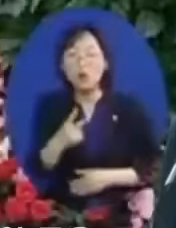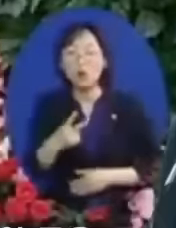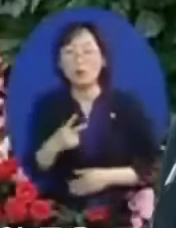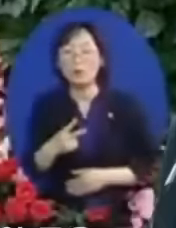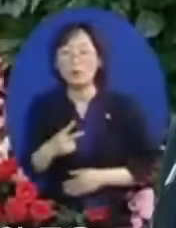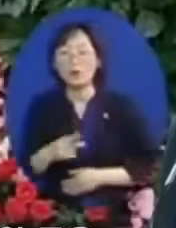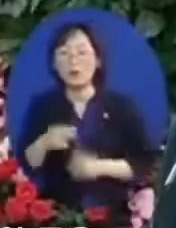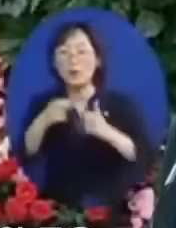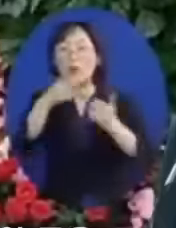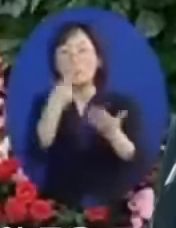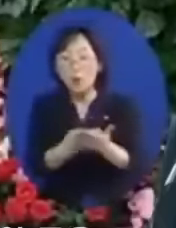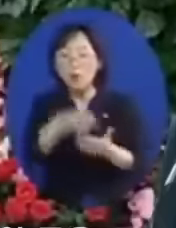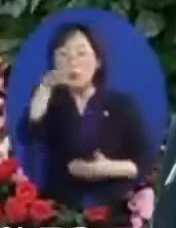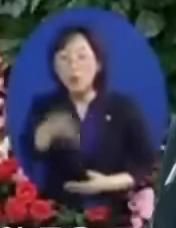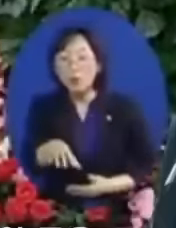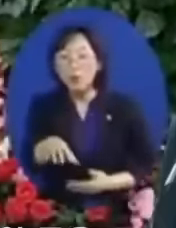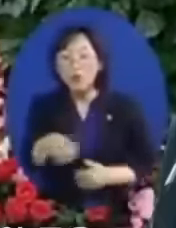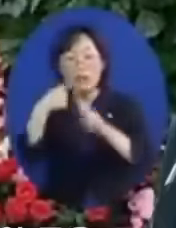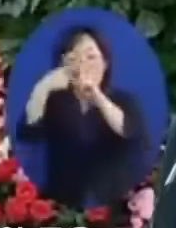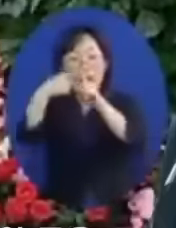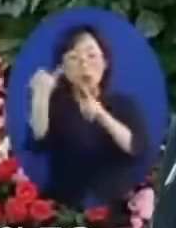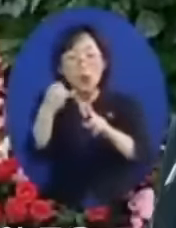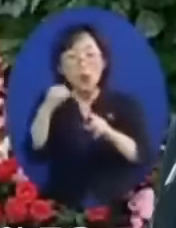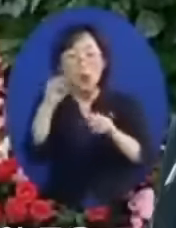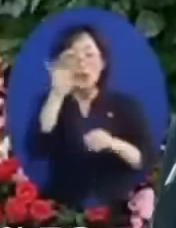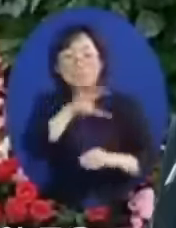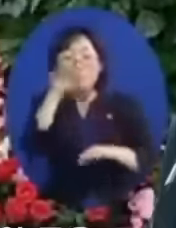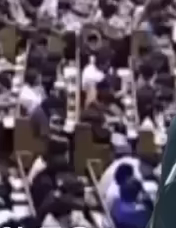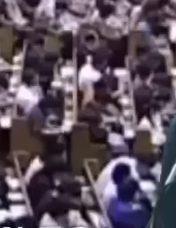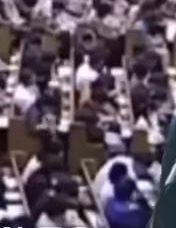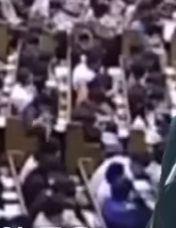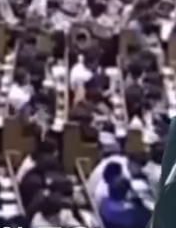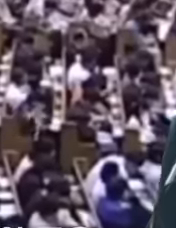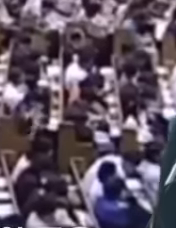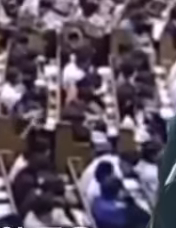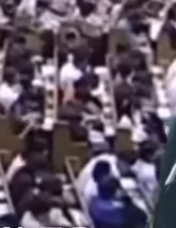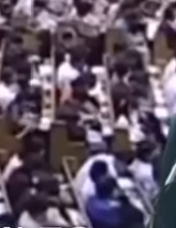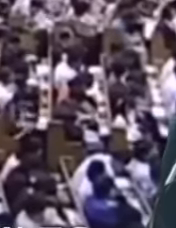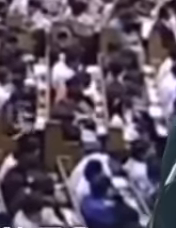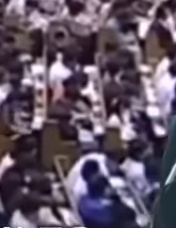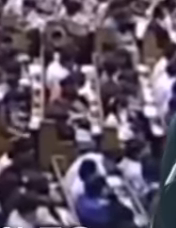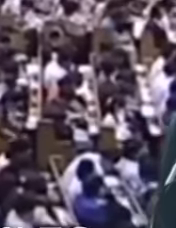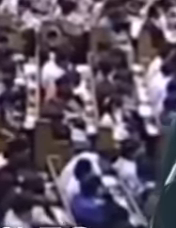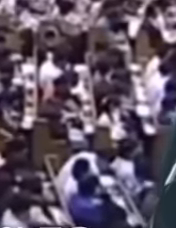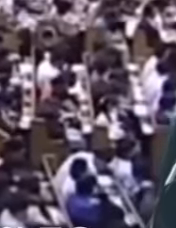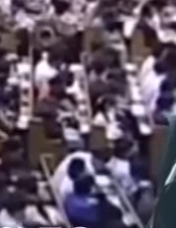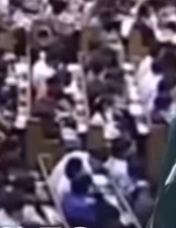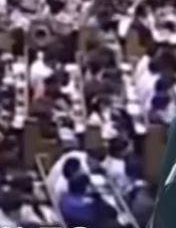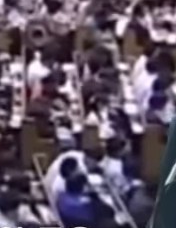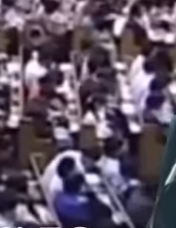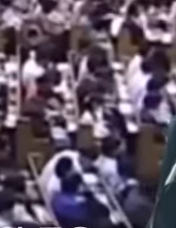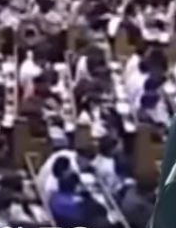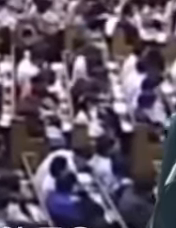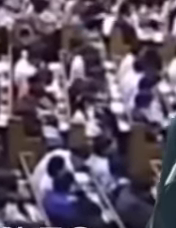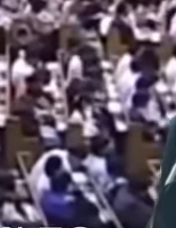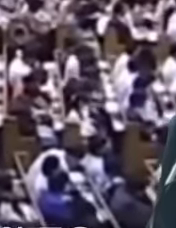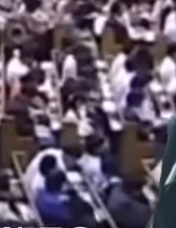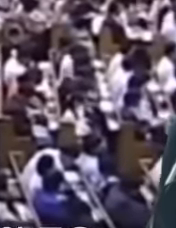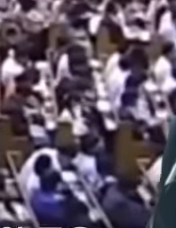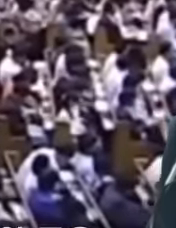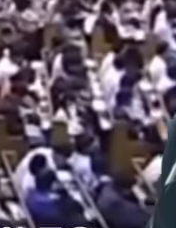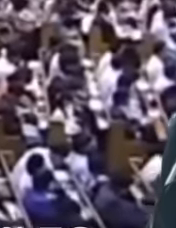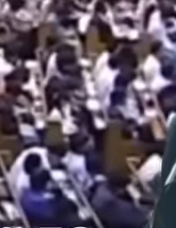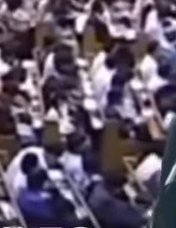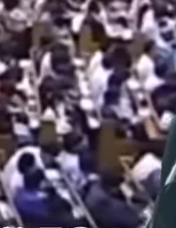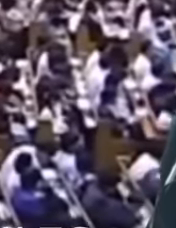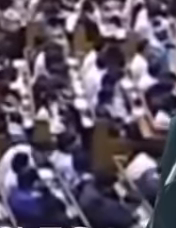입원하고 있던 병원에 간호실습생으로 온 아가씨와 사랑을 하게 되었고 병원 원목의 주례로 결혼식을 올리게 되었습니다. 하나님은 그에게